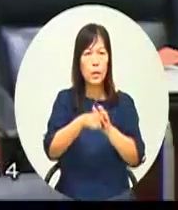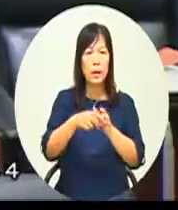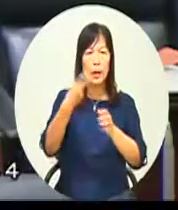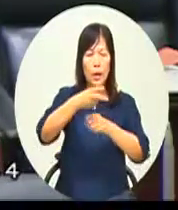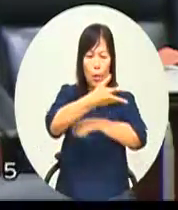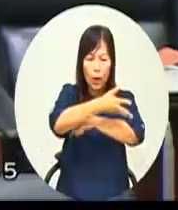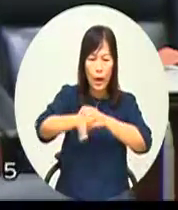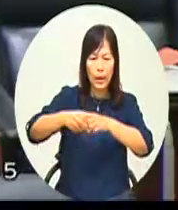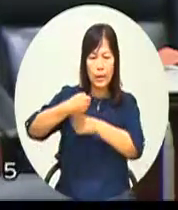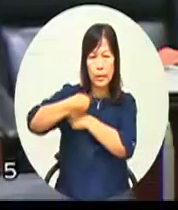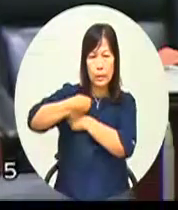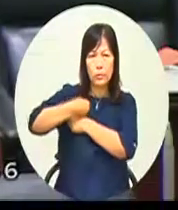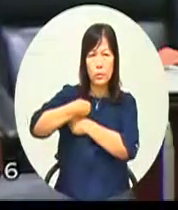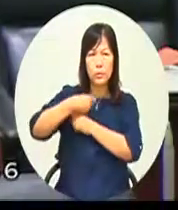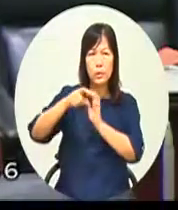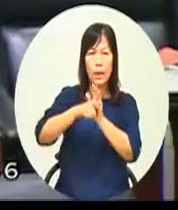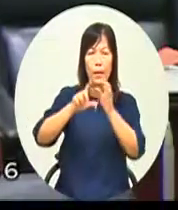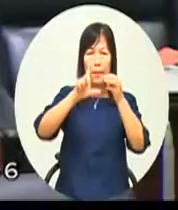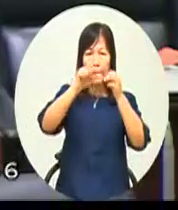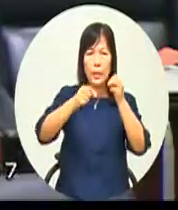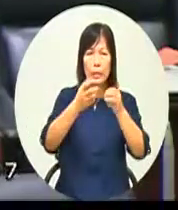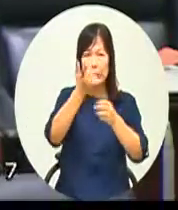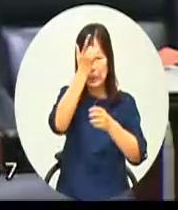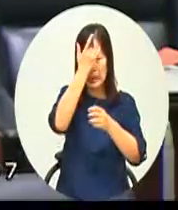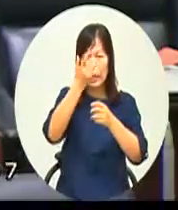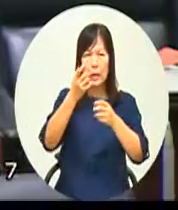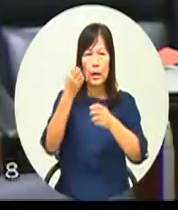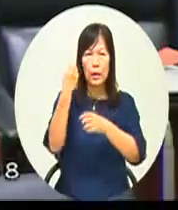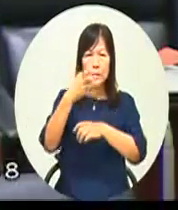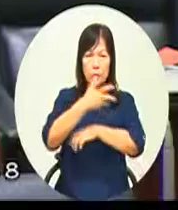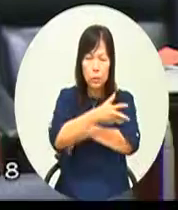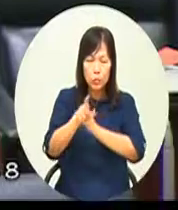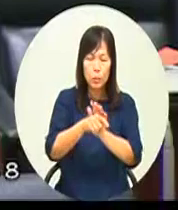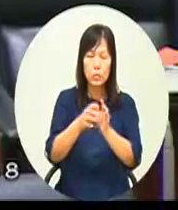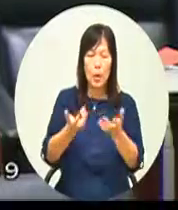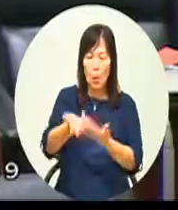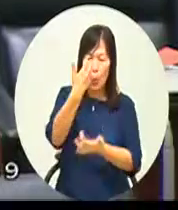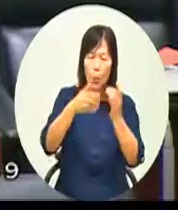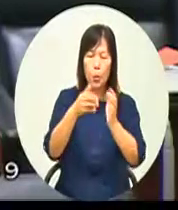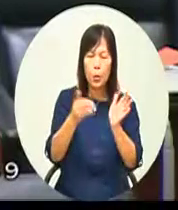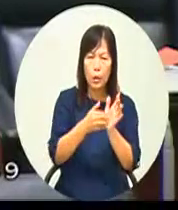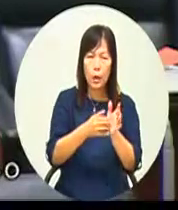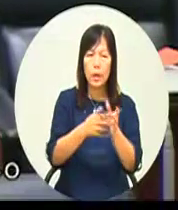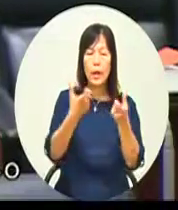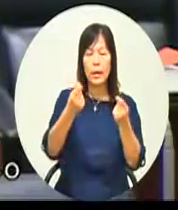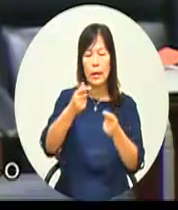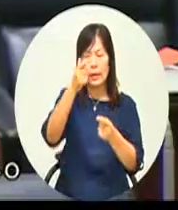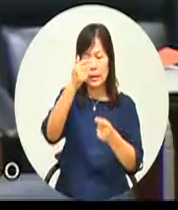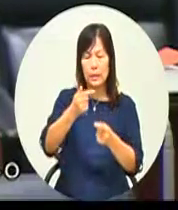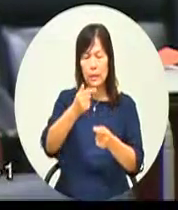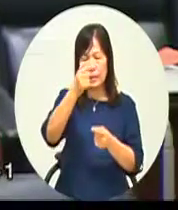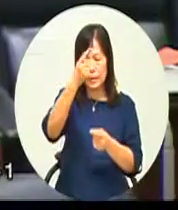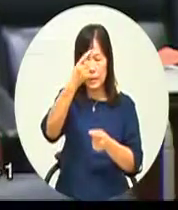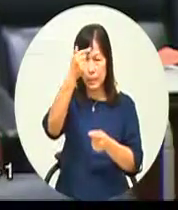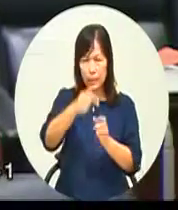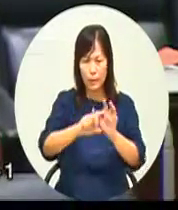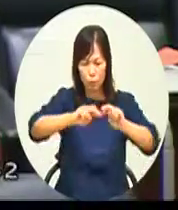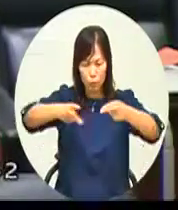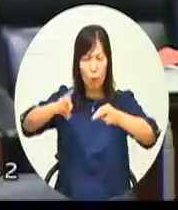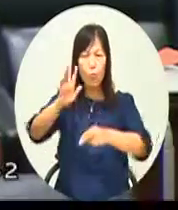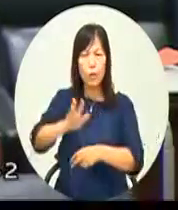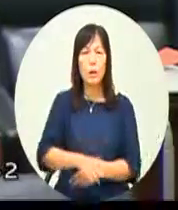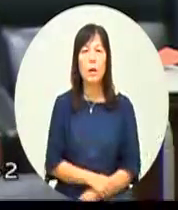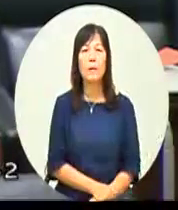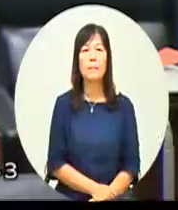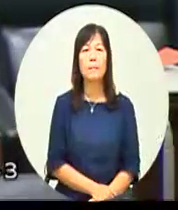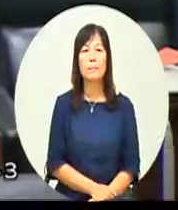德新村哦，警察们都要失火，我们市府也编列1亿哦，来整修哦。我是说不是说我